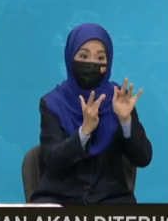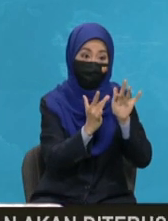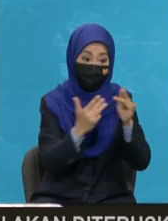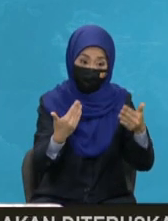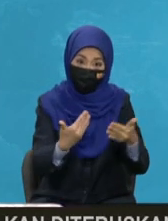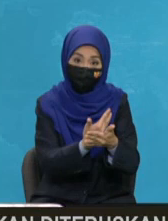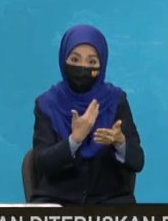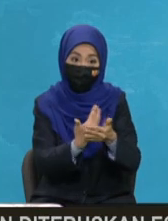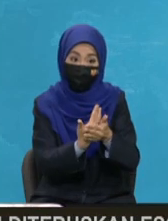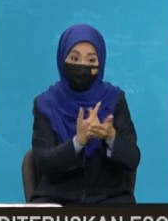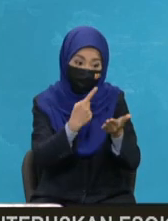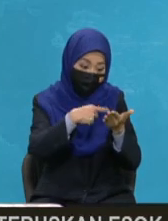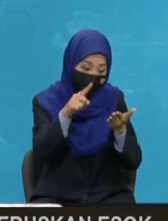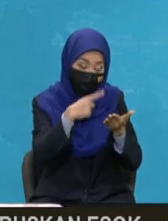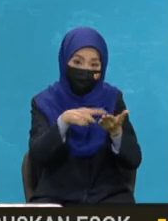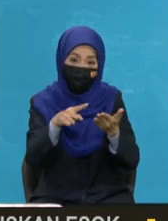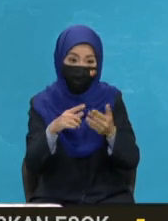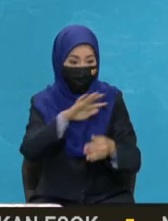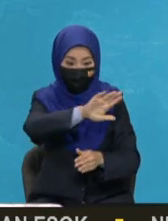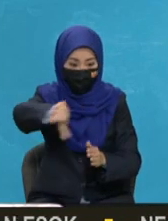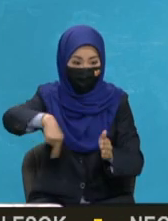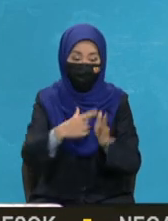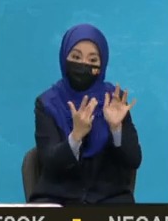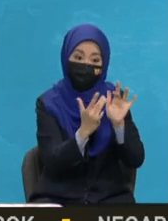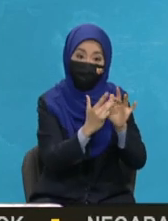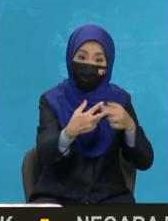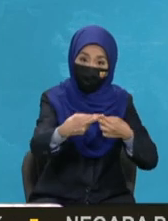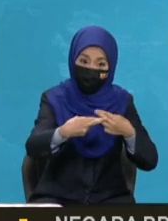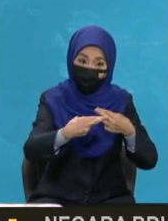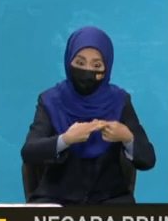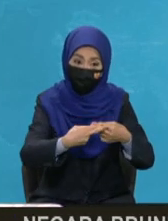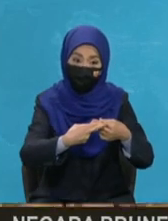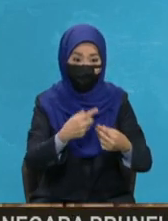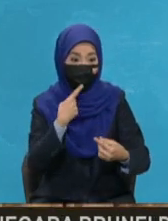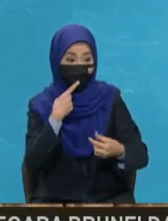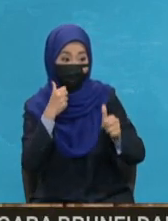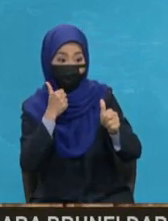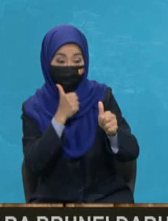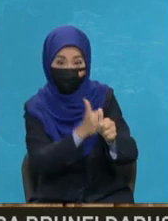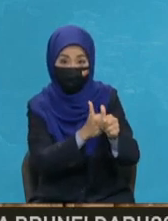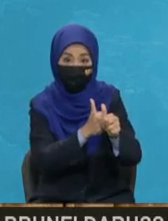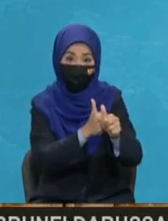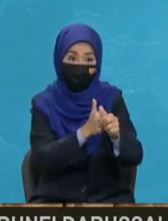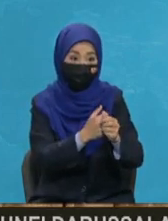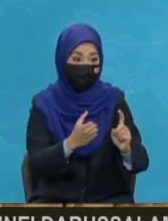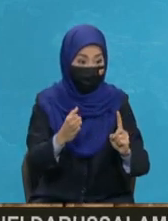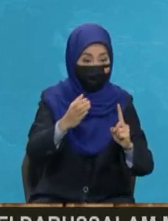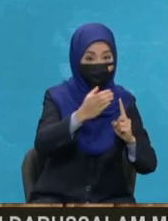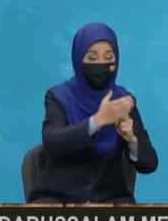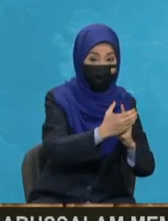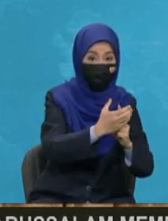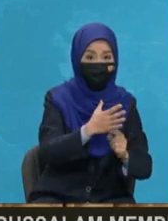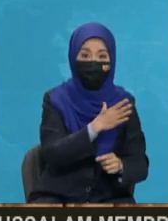keswell ini masih dijalankan semua kontak kontak terdekat yang dikenal pasti akan diarahkan untuk menjeda iku nanti